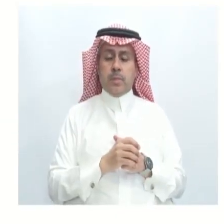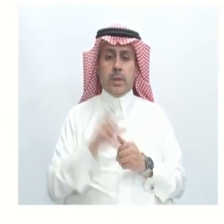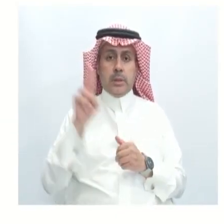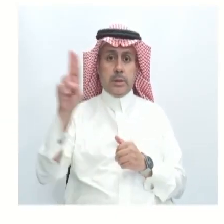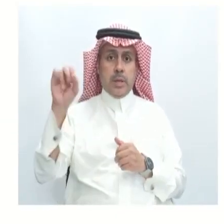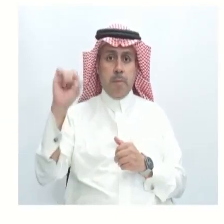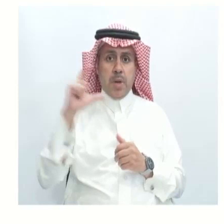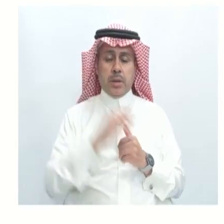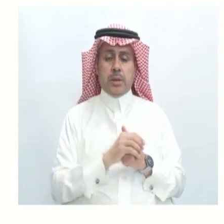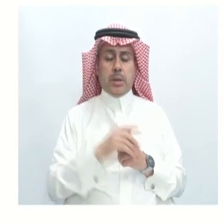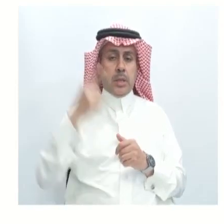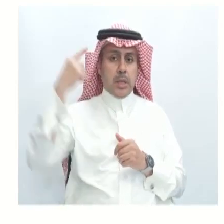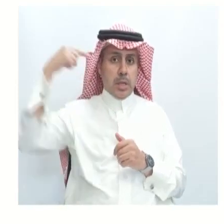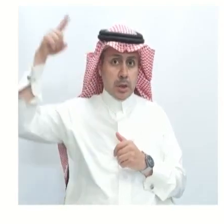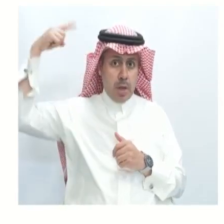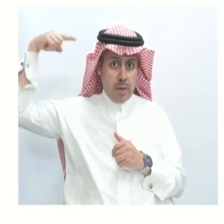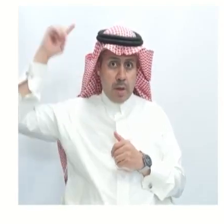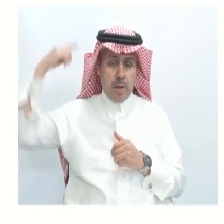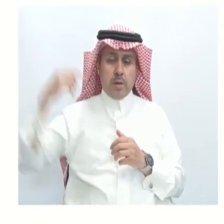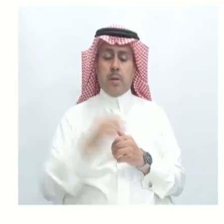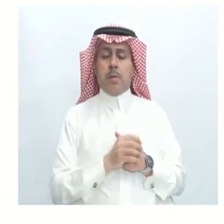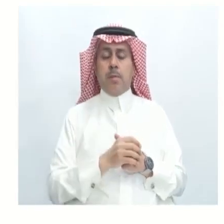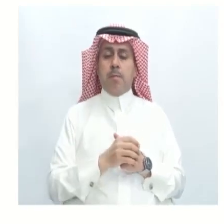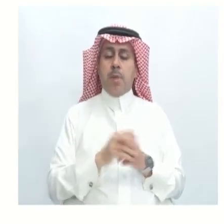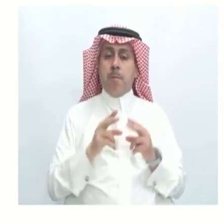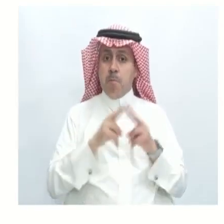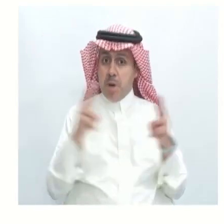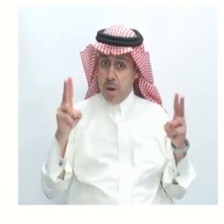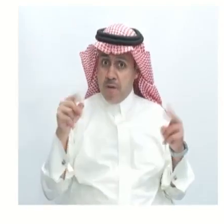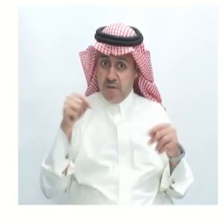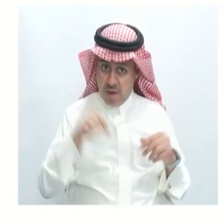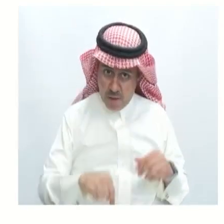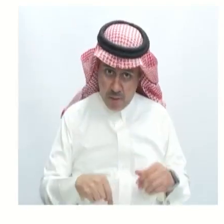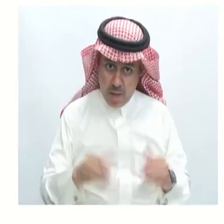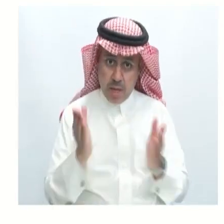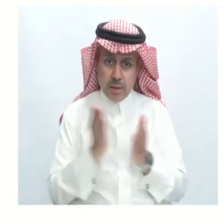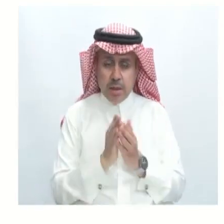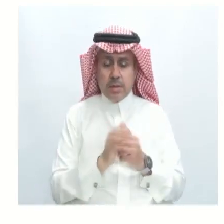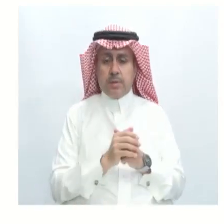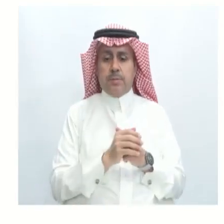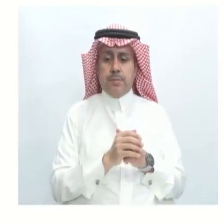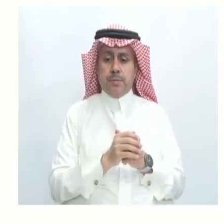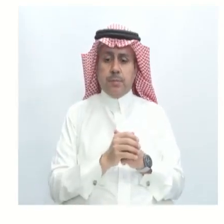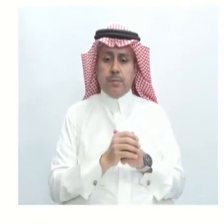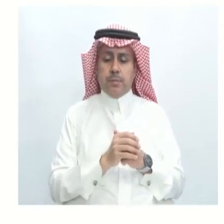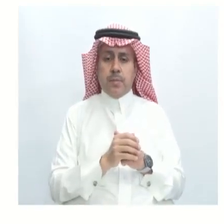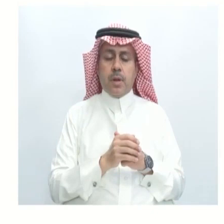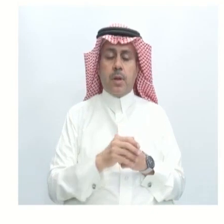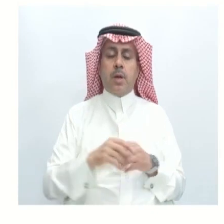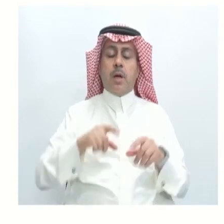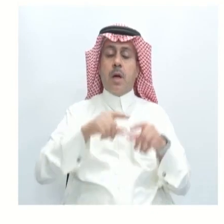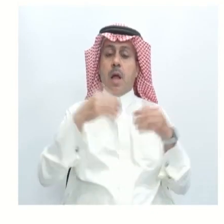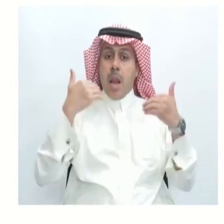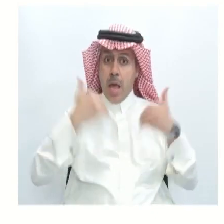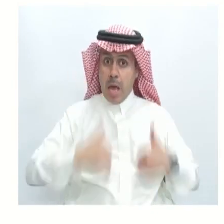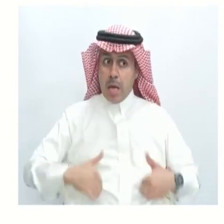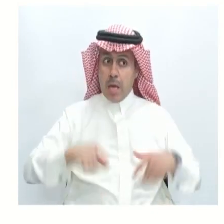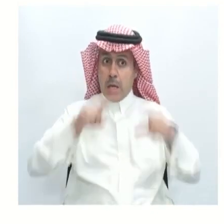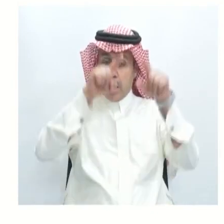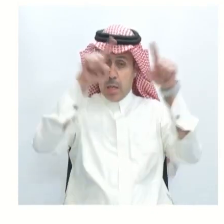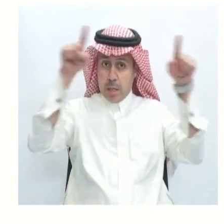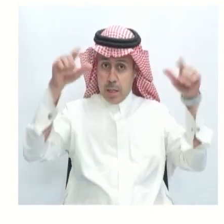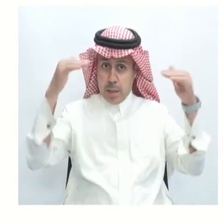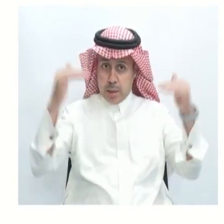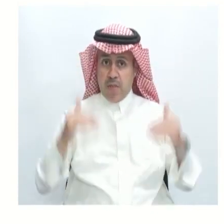نود ان نستذكر نحن واياكم ما ذكرناه في هذا الدرس وهو الهيكل التنظيمي المملكه العربيه السعوديه القسم الاول منه